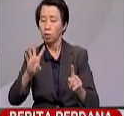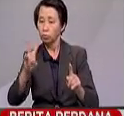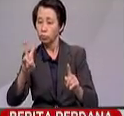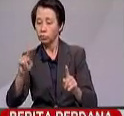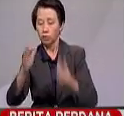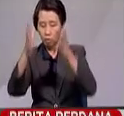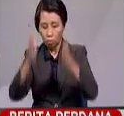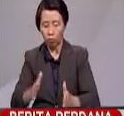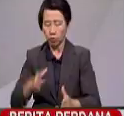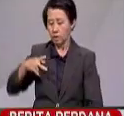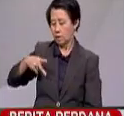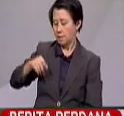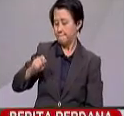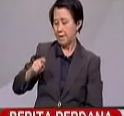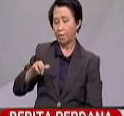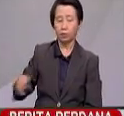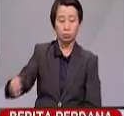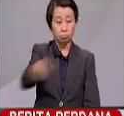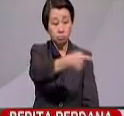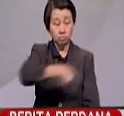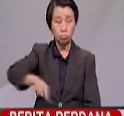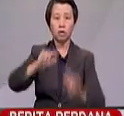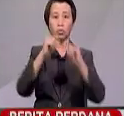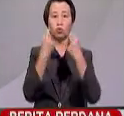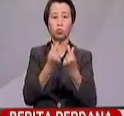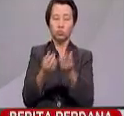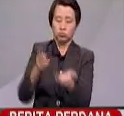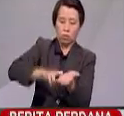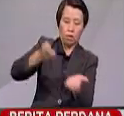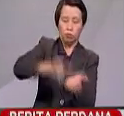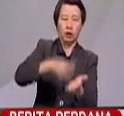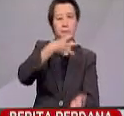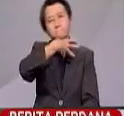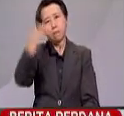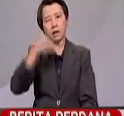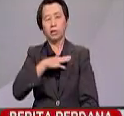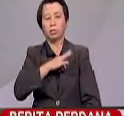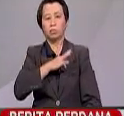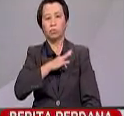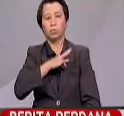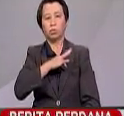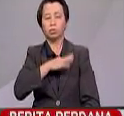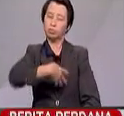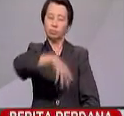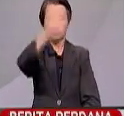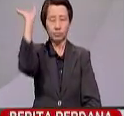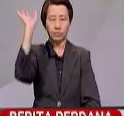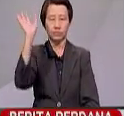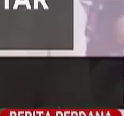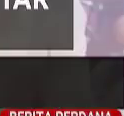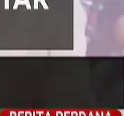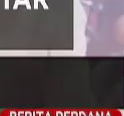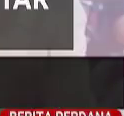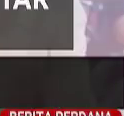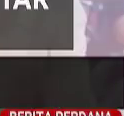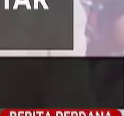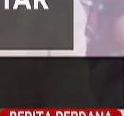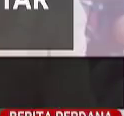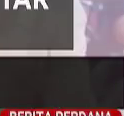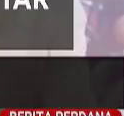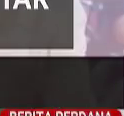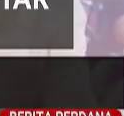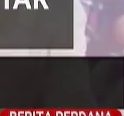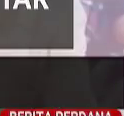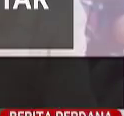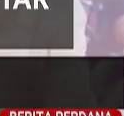190,471 orang parti. Mereka merupakan kumpulan yang mendaftar untuk pulang secara sukarela. Ya, menurut Ketua Pengarah Immigration